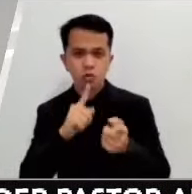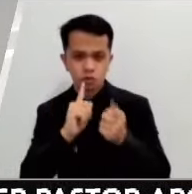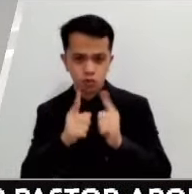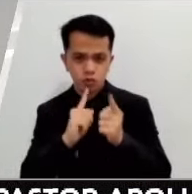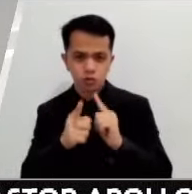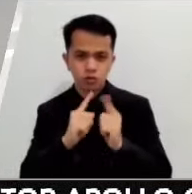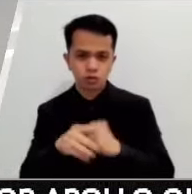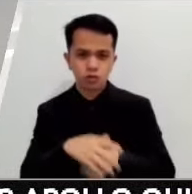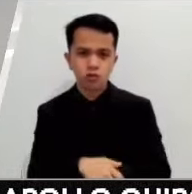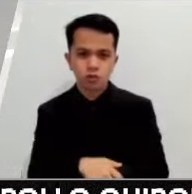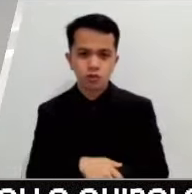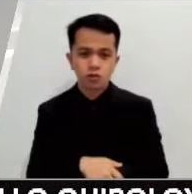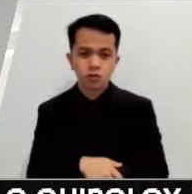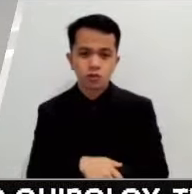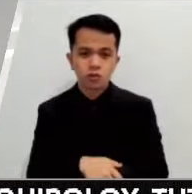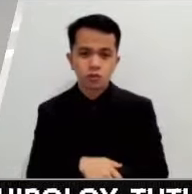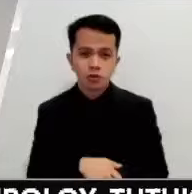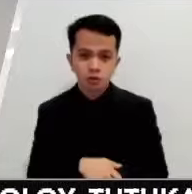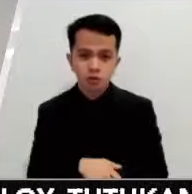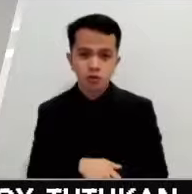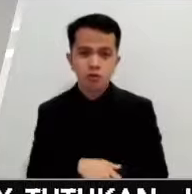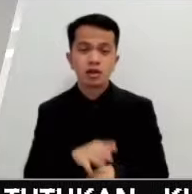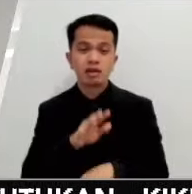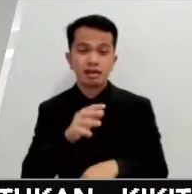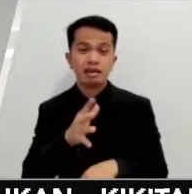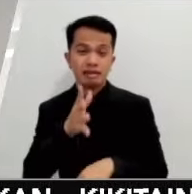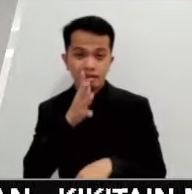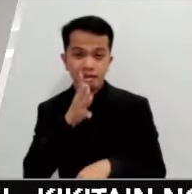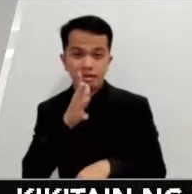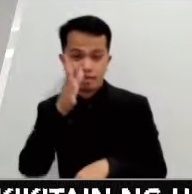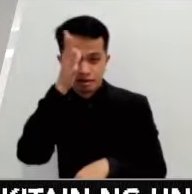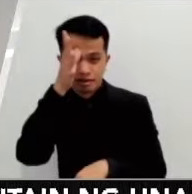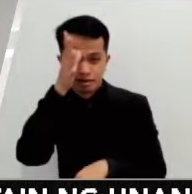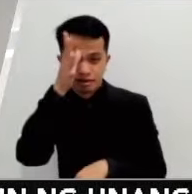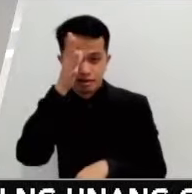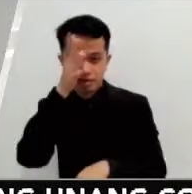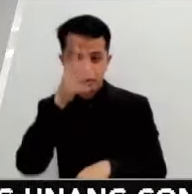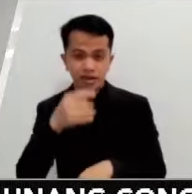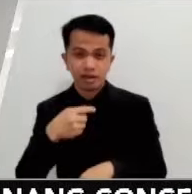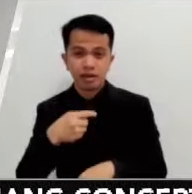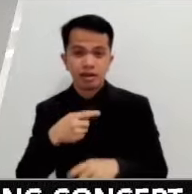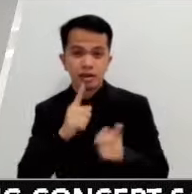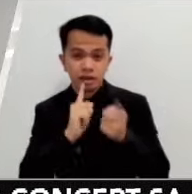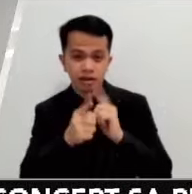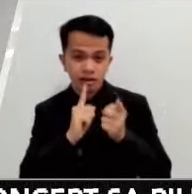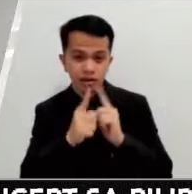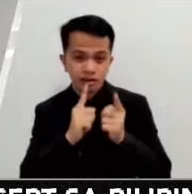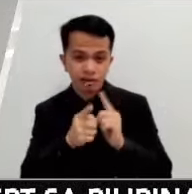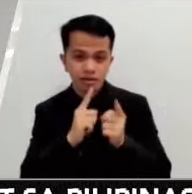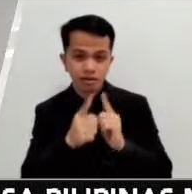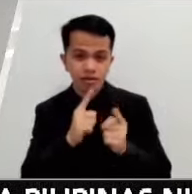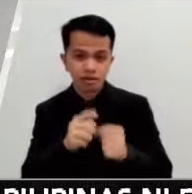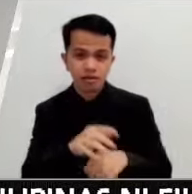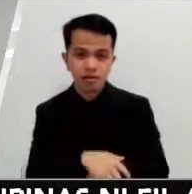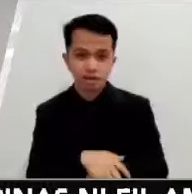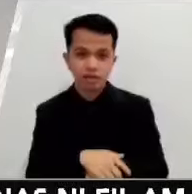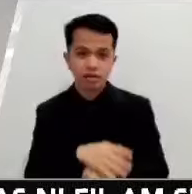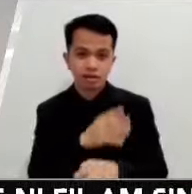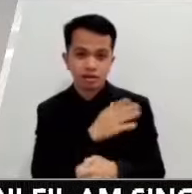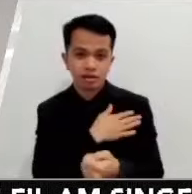po, ang nanay at tatay, kakausapin po yung mga anak